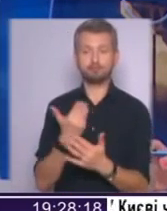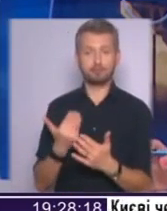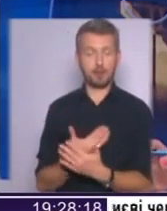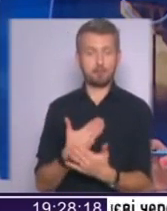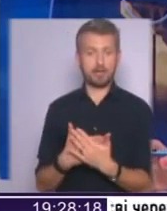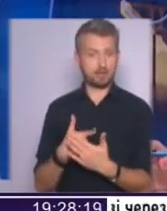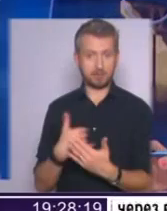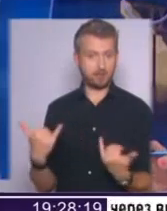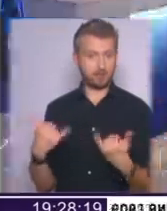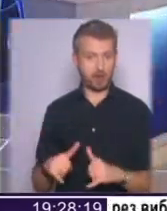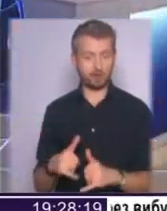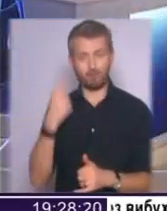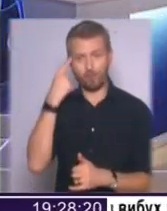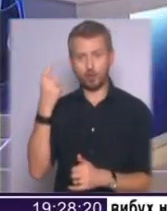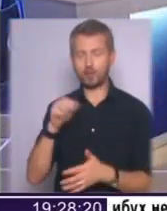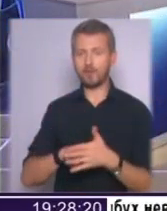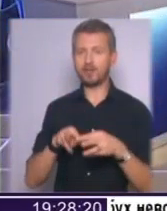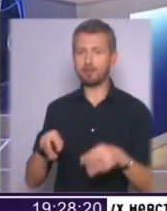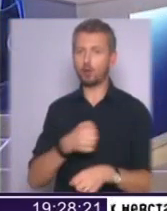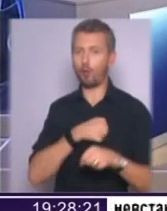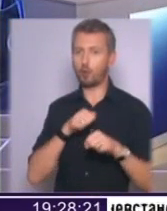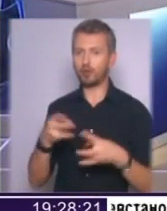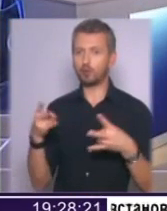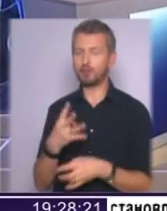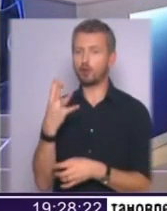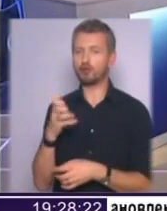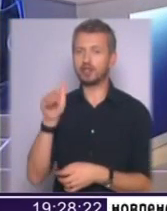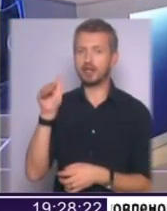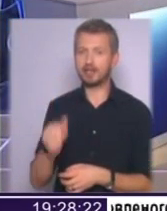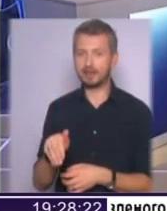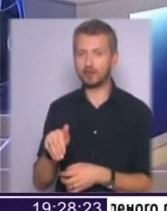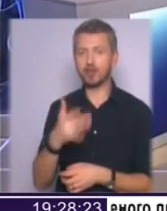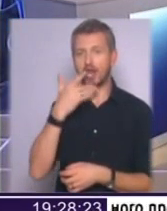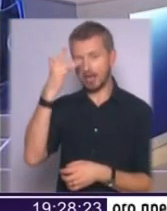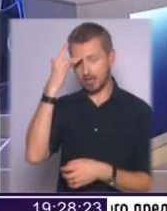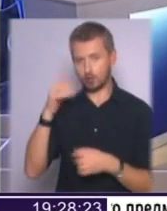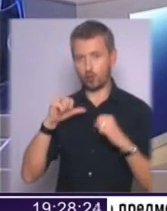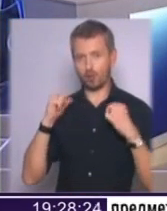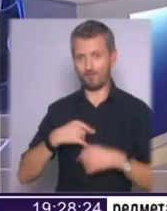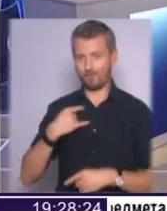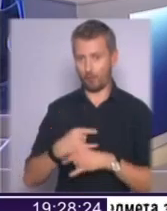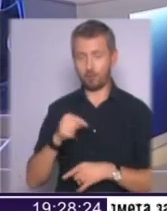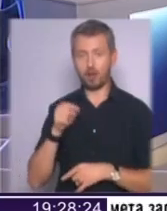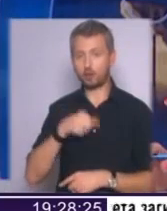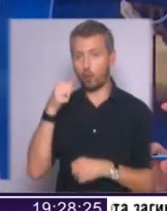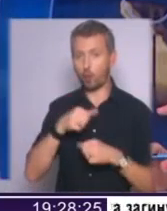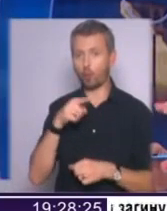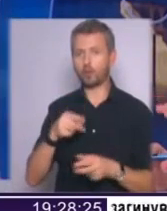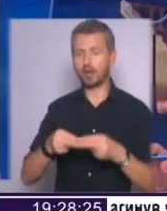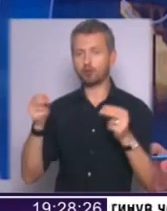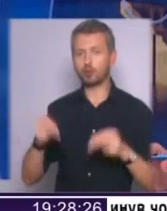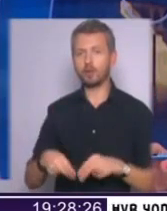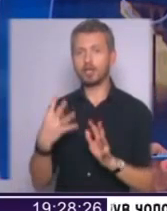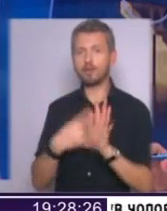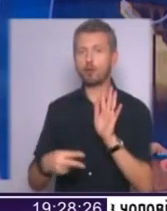мене вразив, так, повідомлення від Міноборони, що потрібно 400 тисяч літньої форми, а цього року законтрактовано